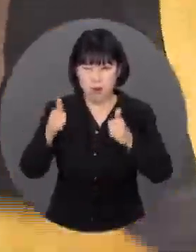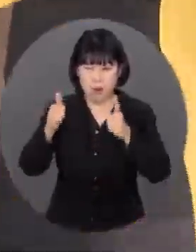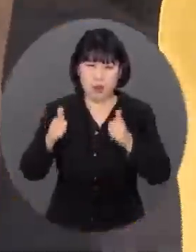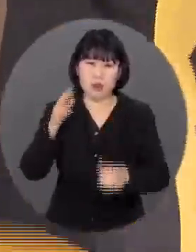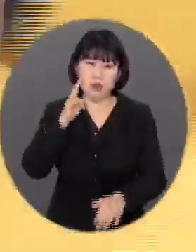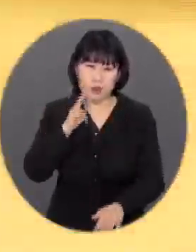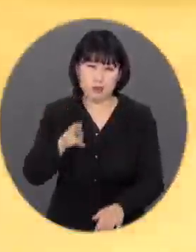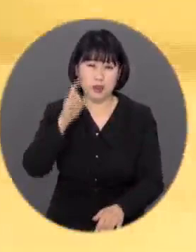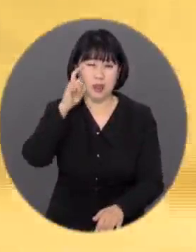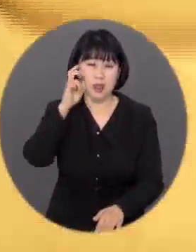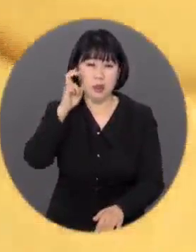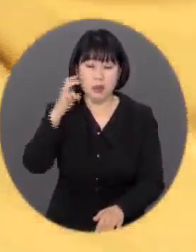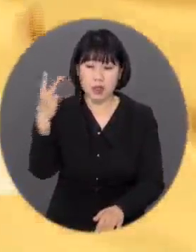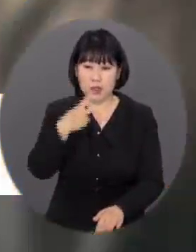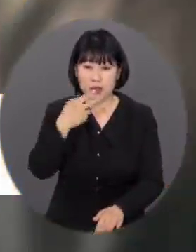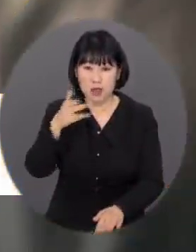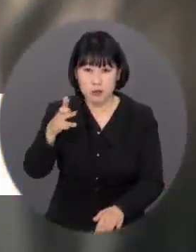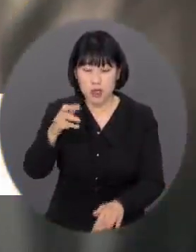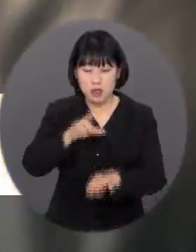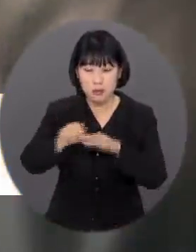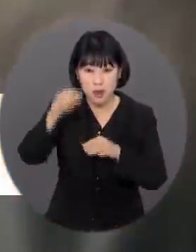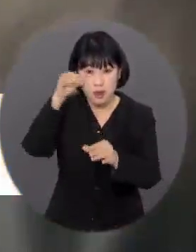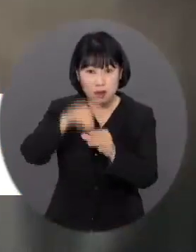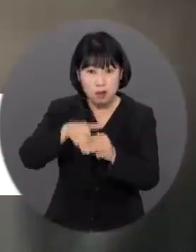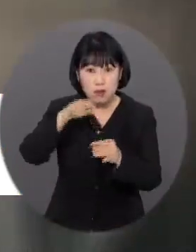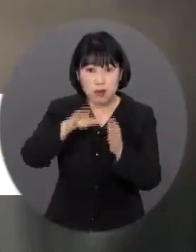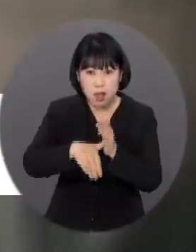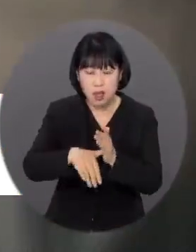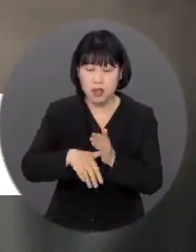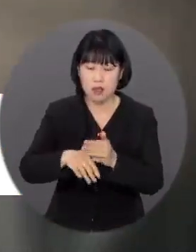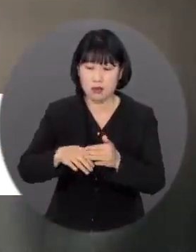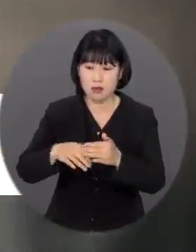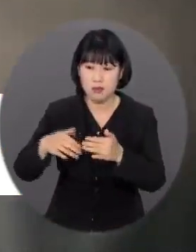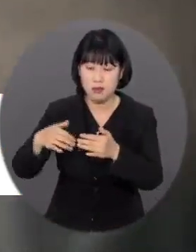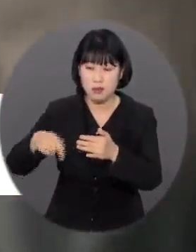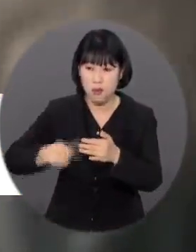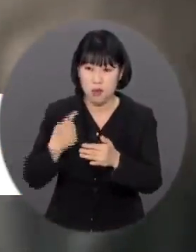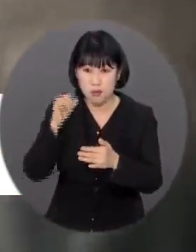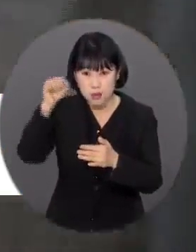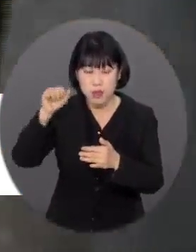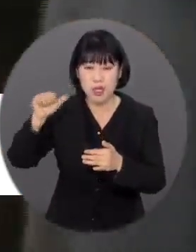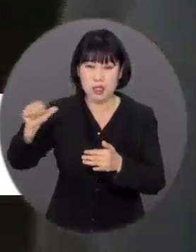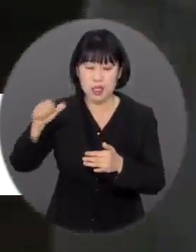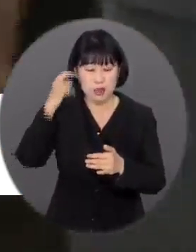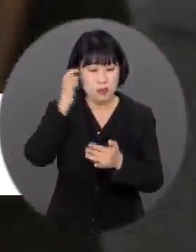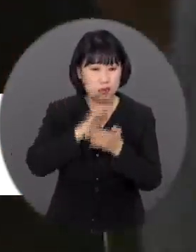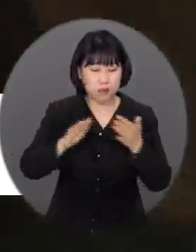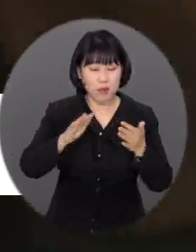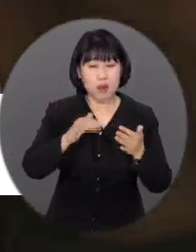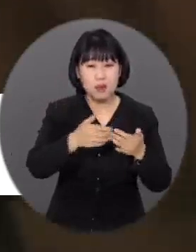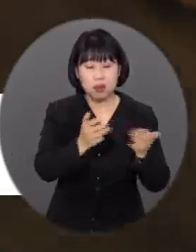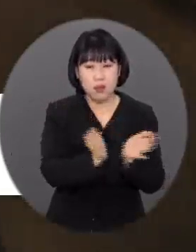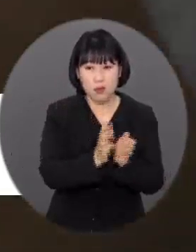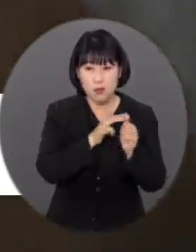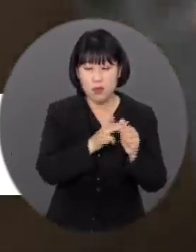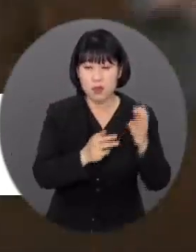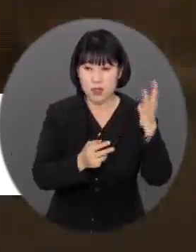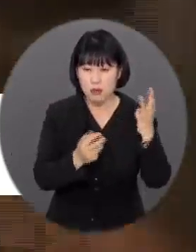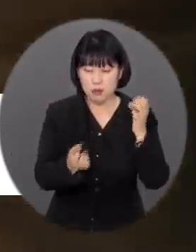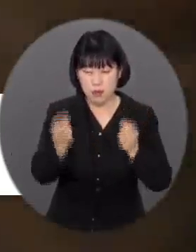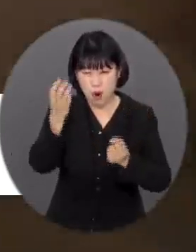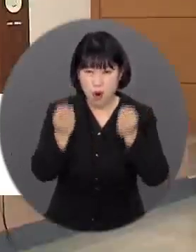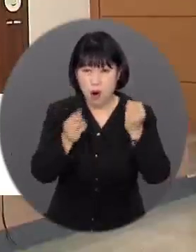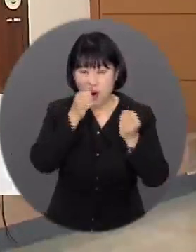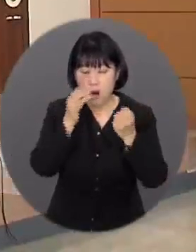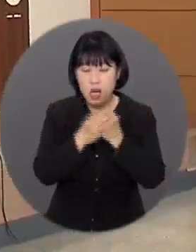예상됩니다. 2018년 지방선거에선 무소속 5명, 민주평화당 후보 3명이 당선돼 민주당의